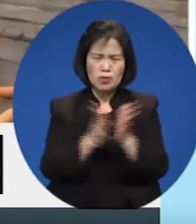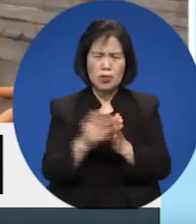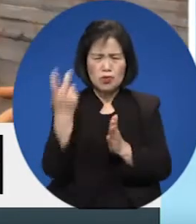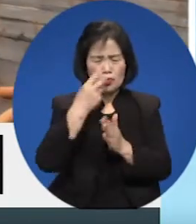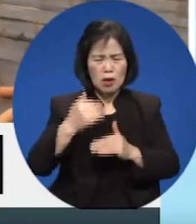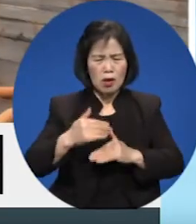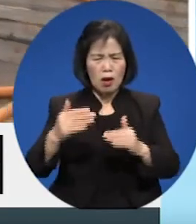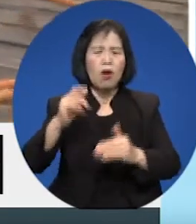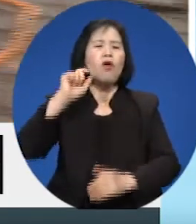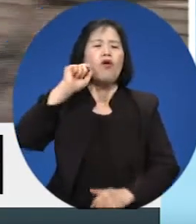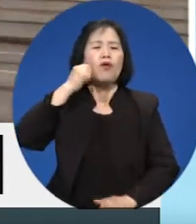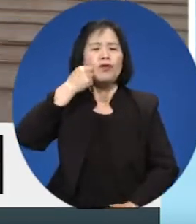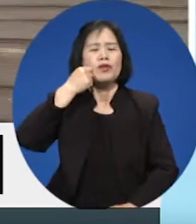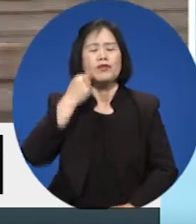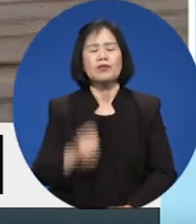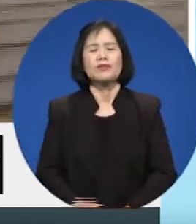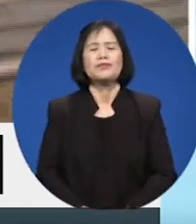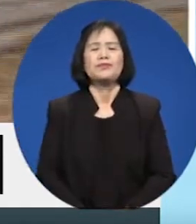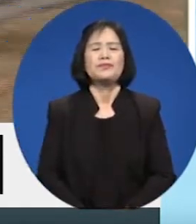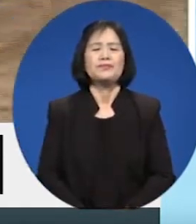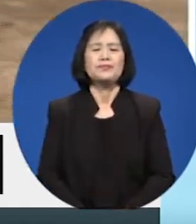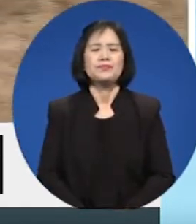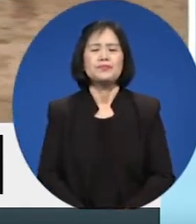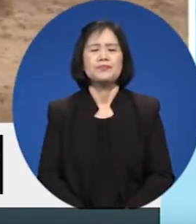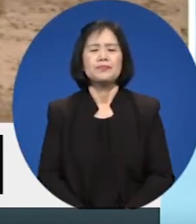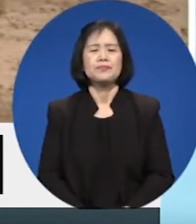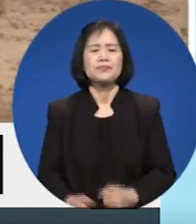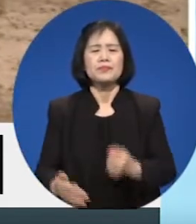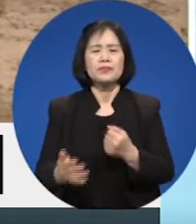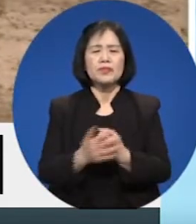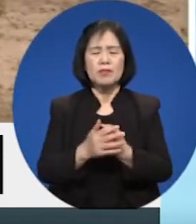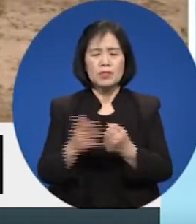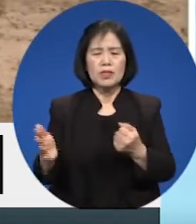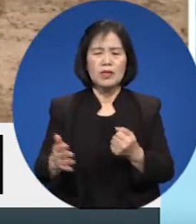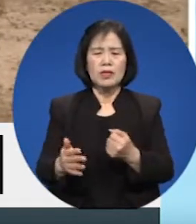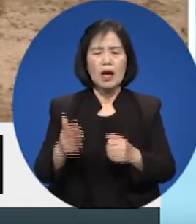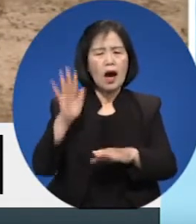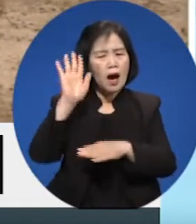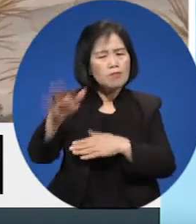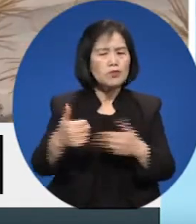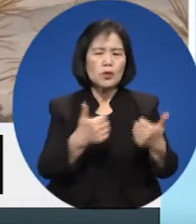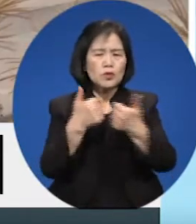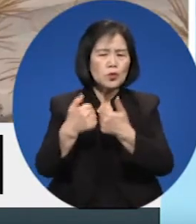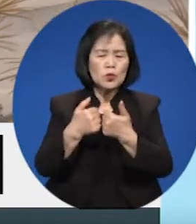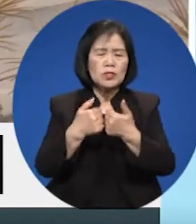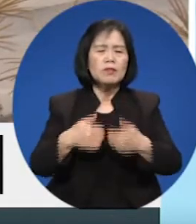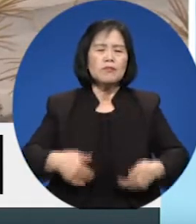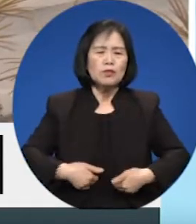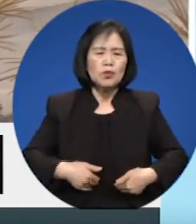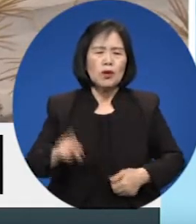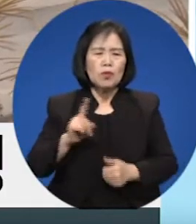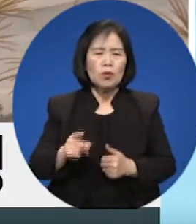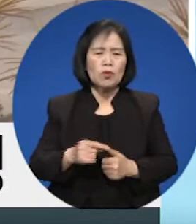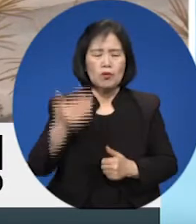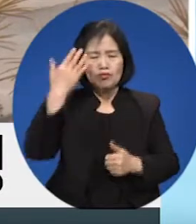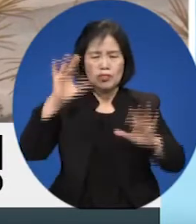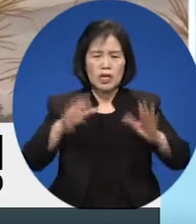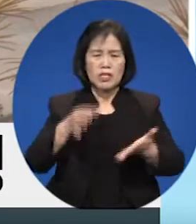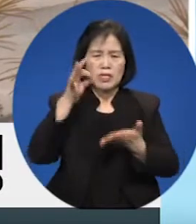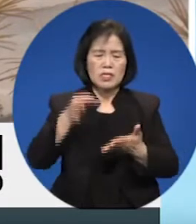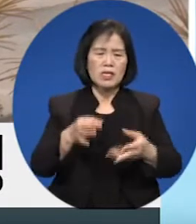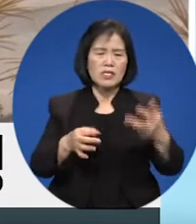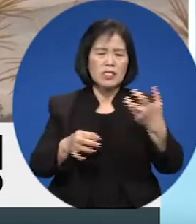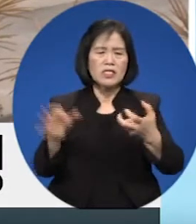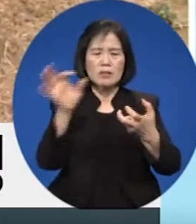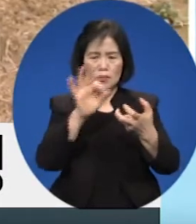수 없는 거구요 따라서 사실은 뭐 뒤에 가서 이 놀이가 될 문제이기도 하지만 은 사실 우리나라 재산의 70%